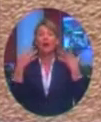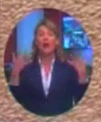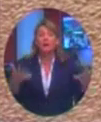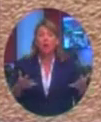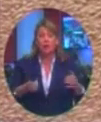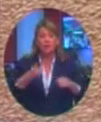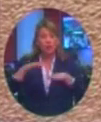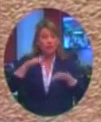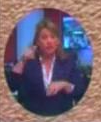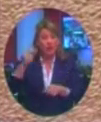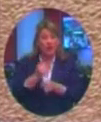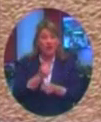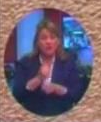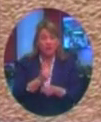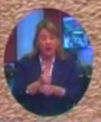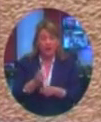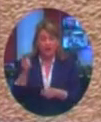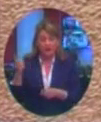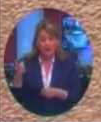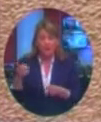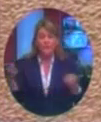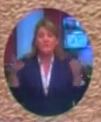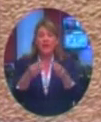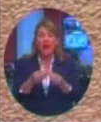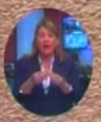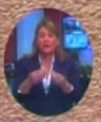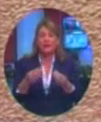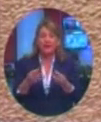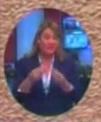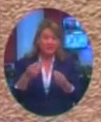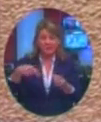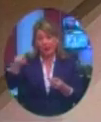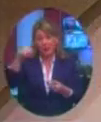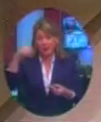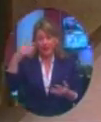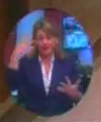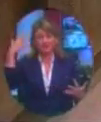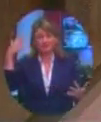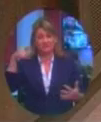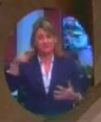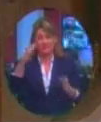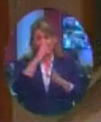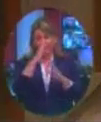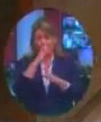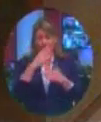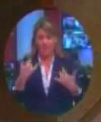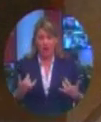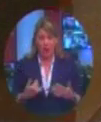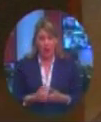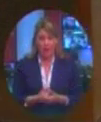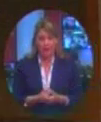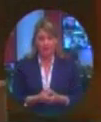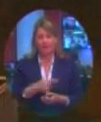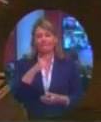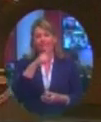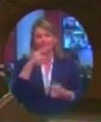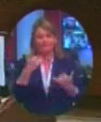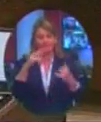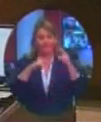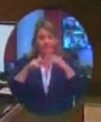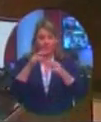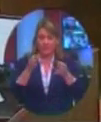הממשלה יצר יחד עם גיבורי התהילה שמתחבים היום. ובעוד במליאה דנים בתחיית השידורים